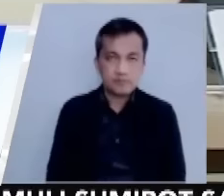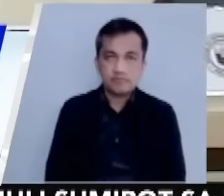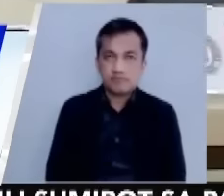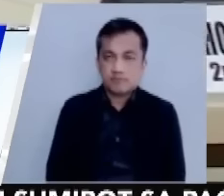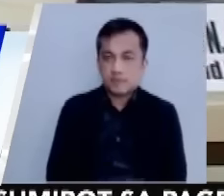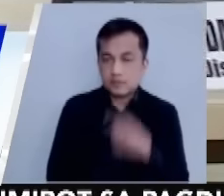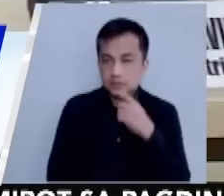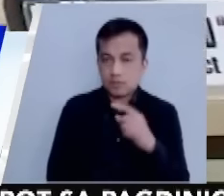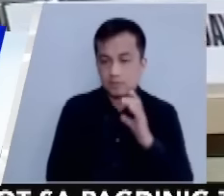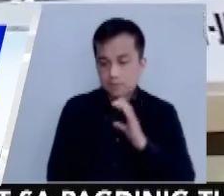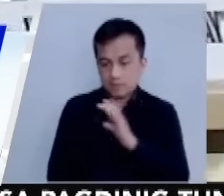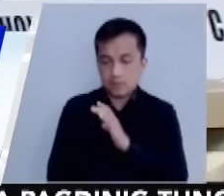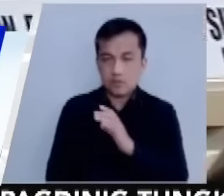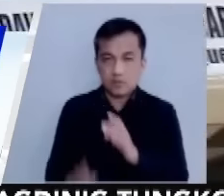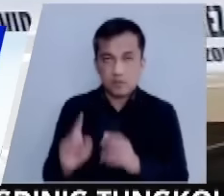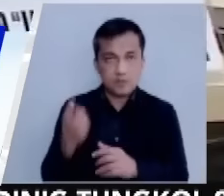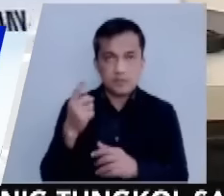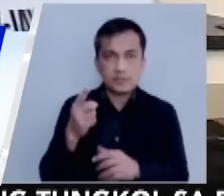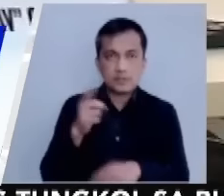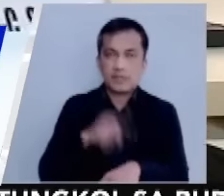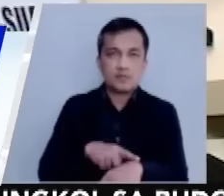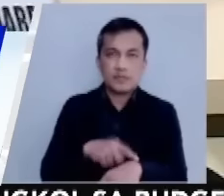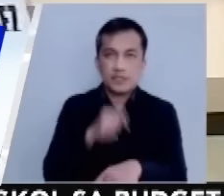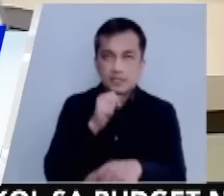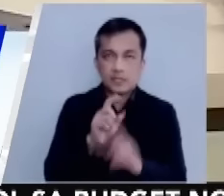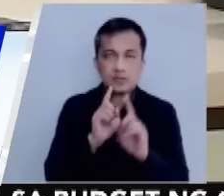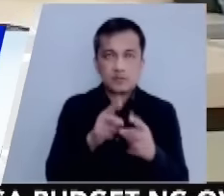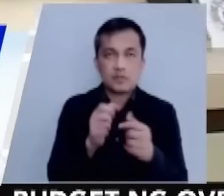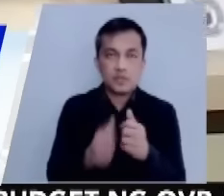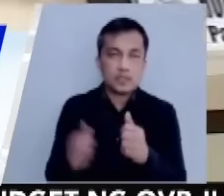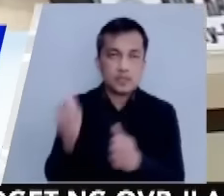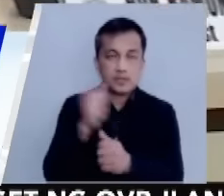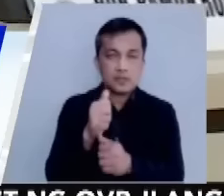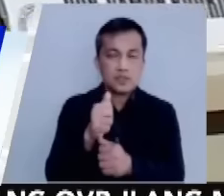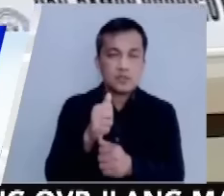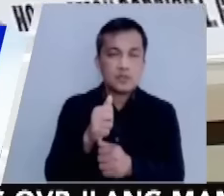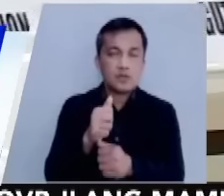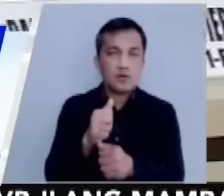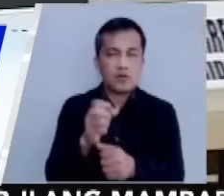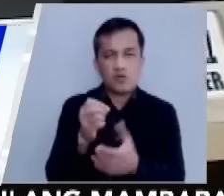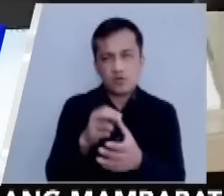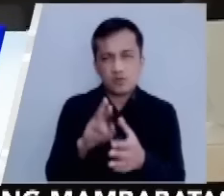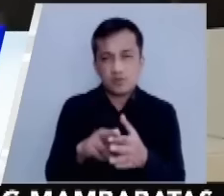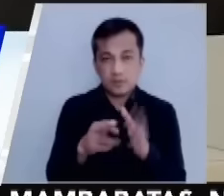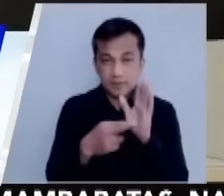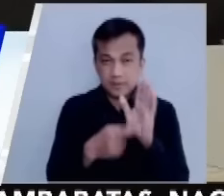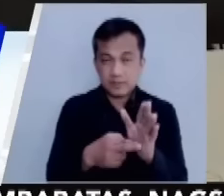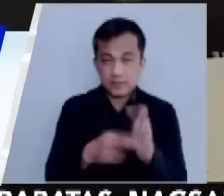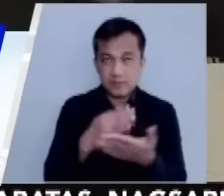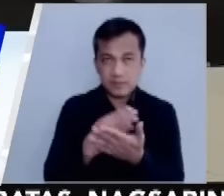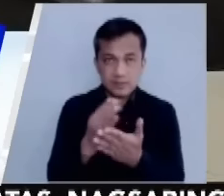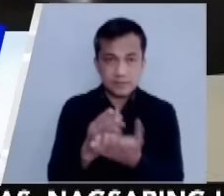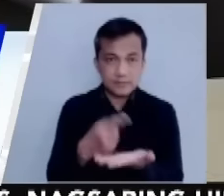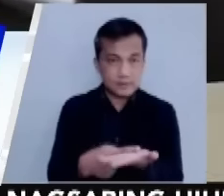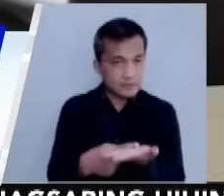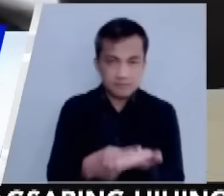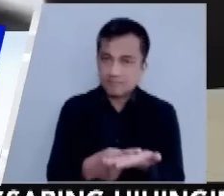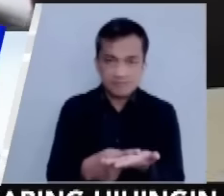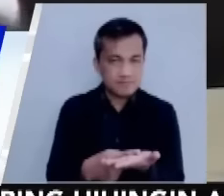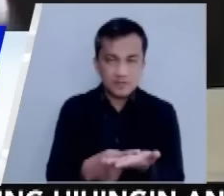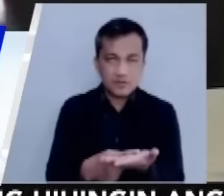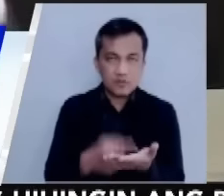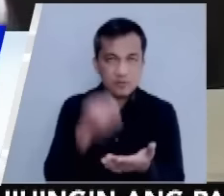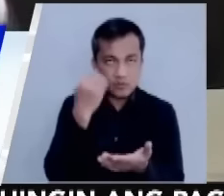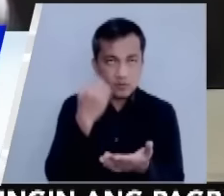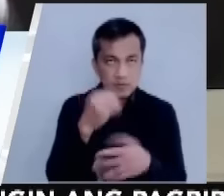unang beses na hindi sumipot ang head of agency o authorized representative sa budget deliberation. Hindi raw sapat ang ipinadala ng bise